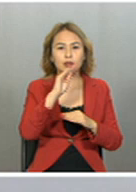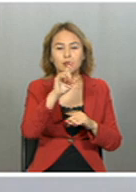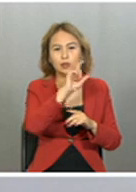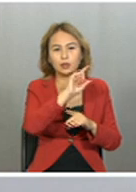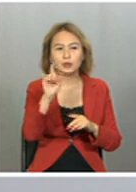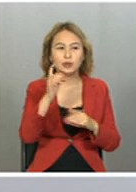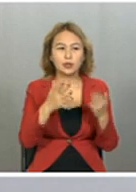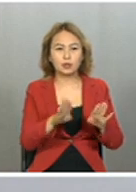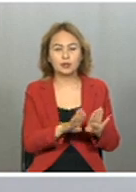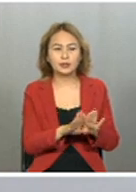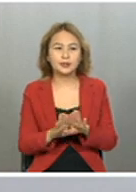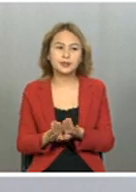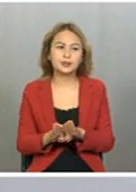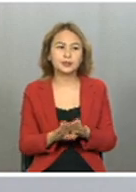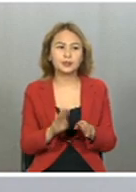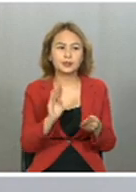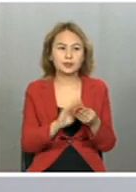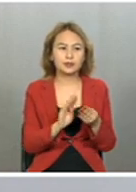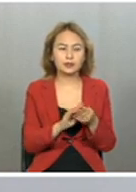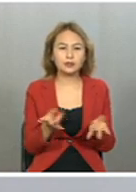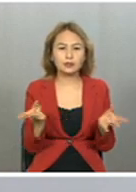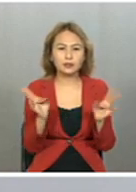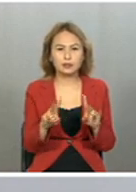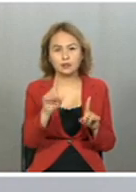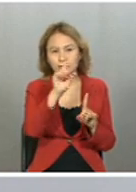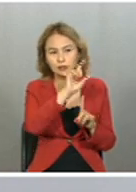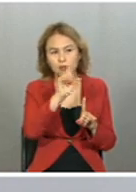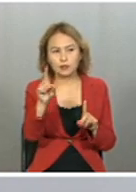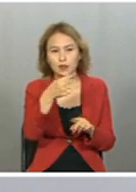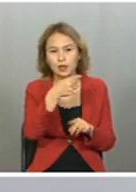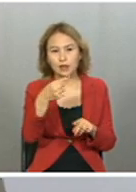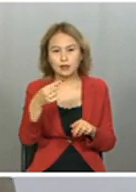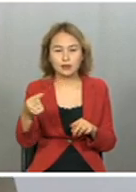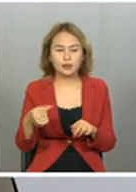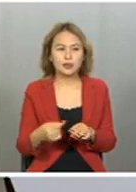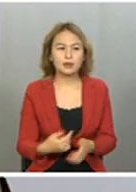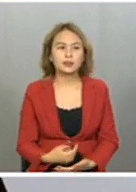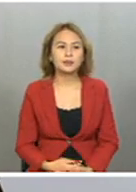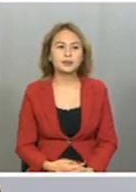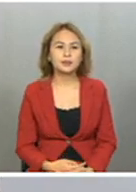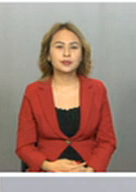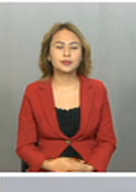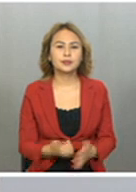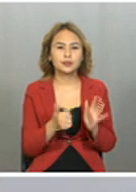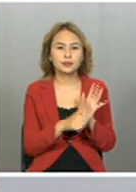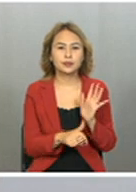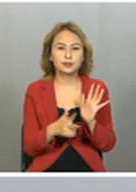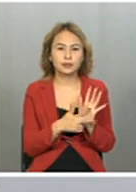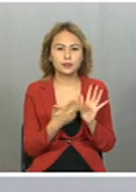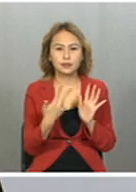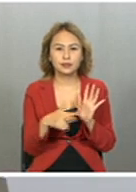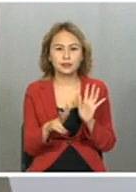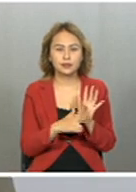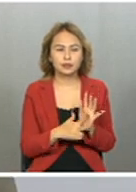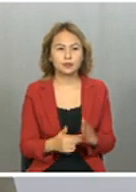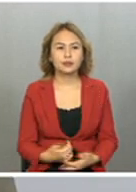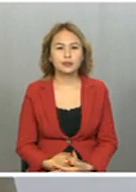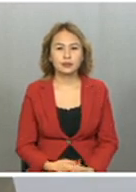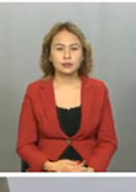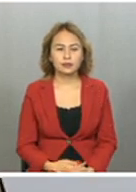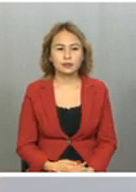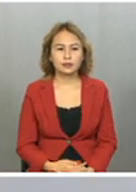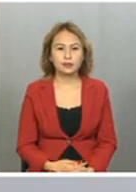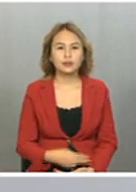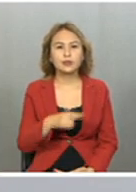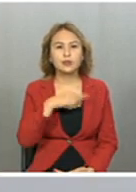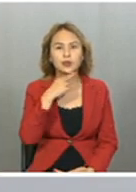болса, бөлімін со күйінше жазып, алымындағы сандарды азайтамыз. Сонда 68-ден 38. Мұқият